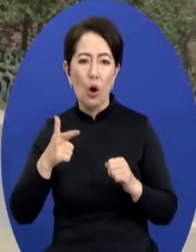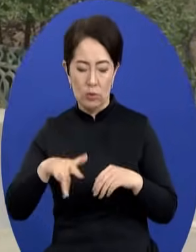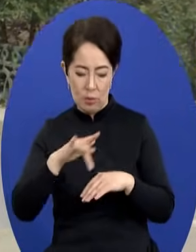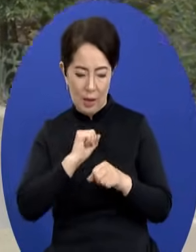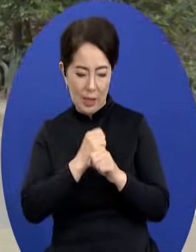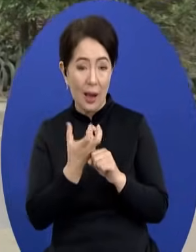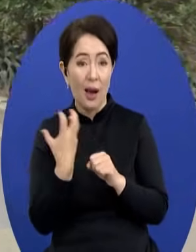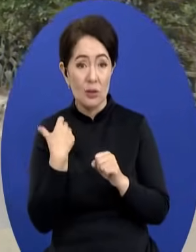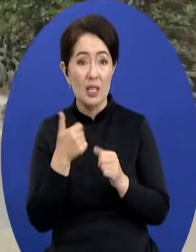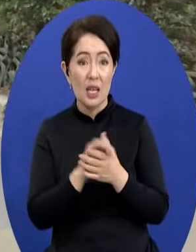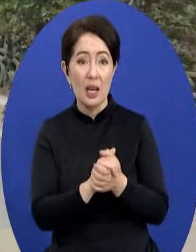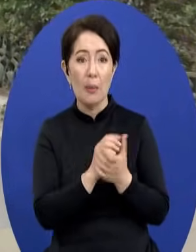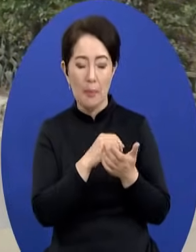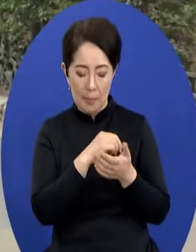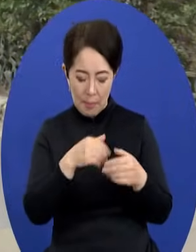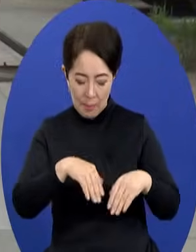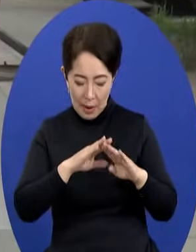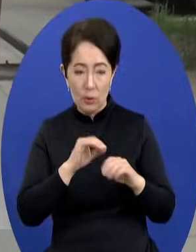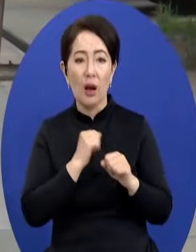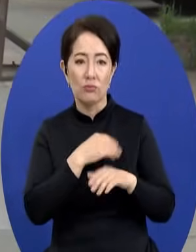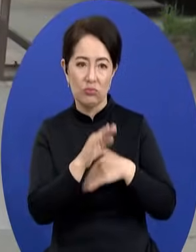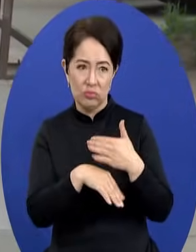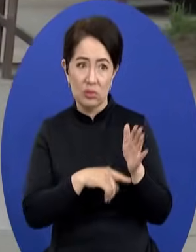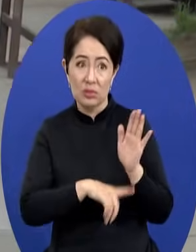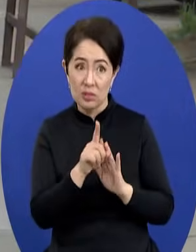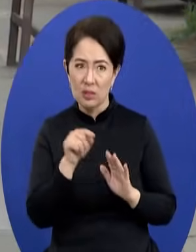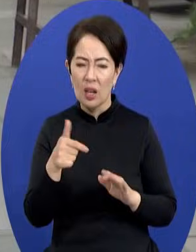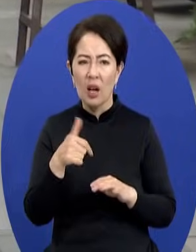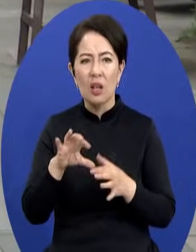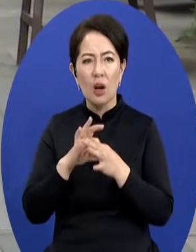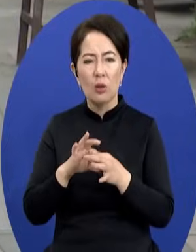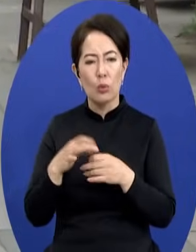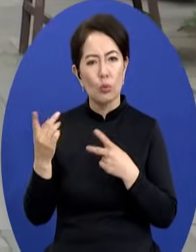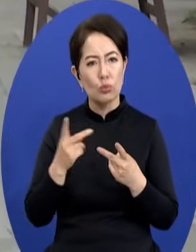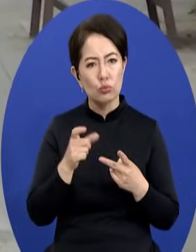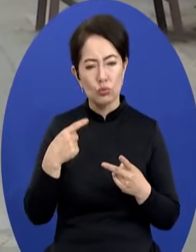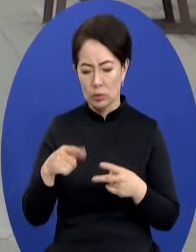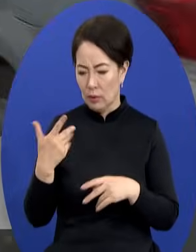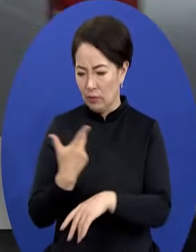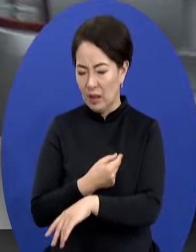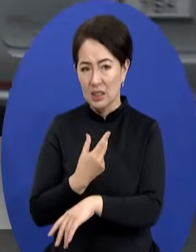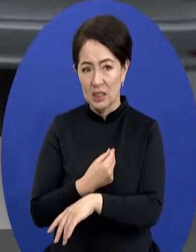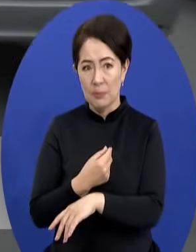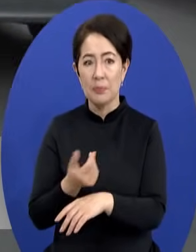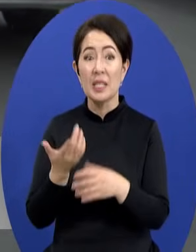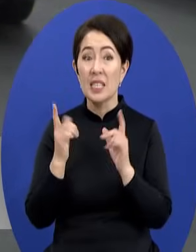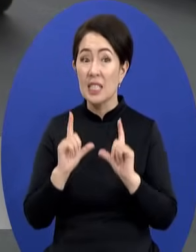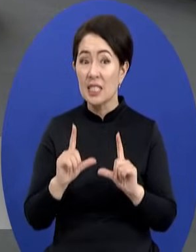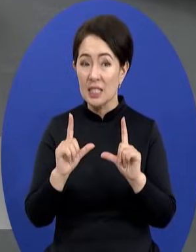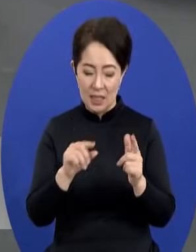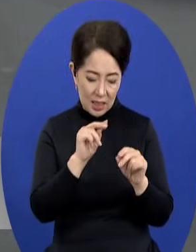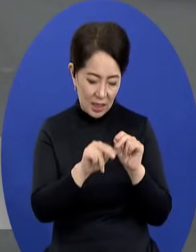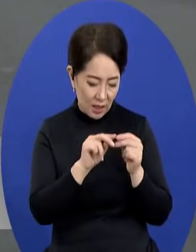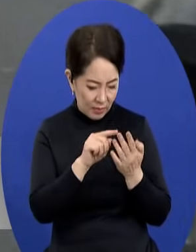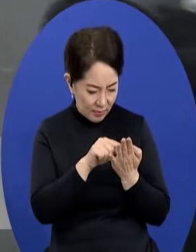хариуцлагын гэрээгээ байгуулад үйл ажиллагаагаа явуулах боломжтой болоод байна. Гэрээнд тусгаснаар үйлчлүүлэгчдийнхээ вакцины бүрэн тунгийн гэрчилгээг сайтар